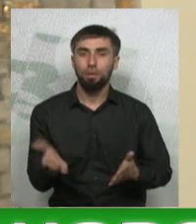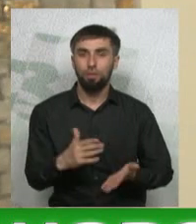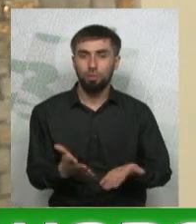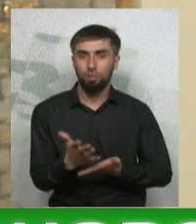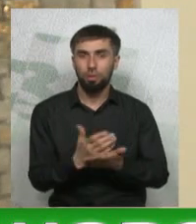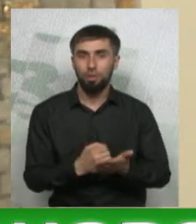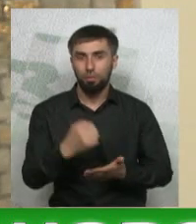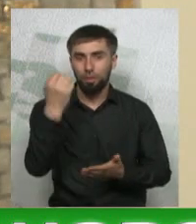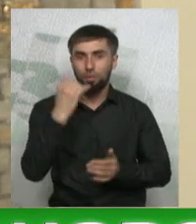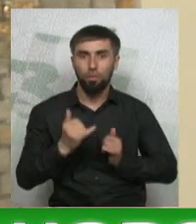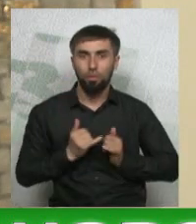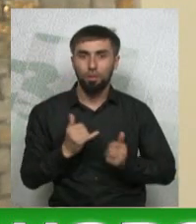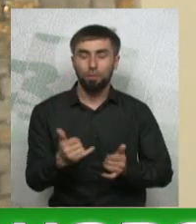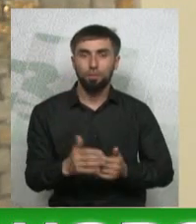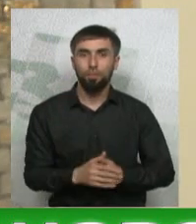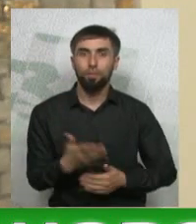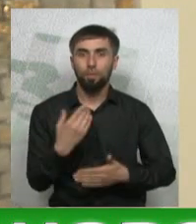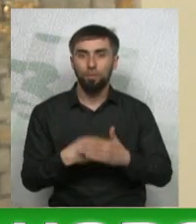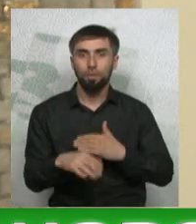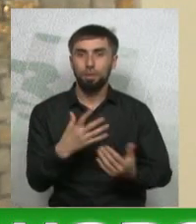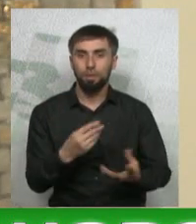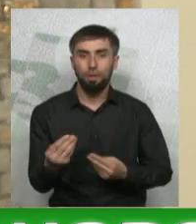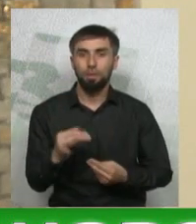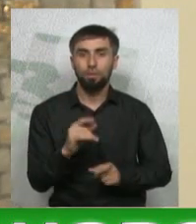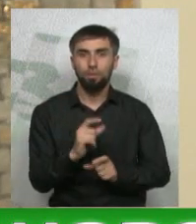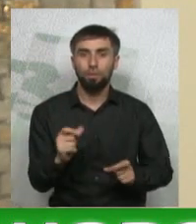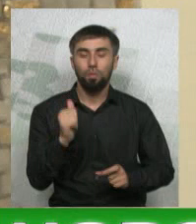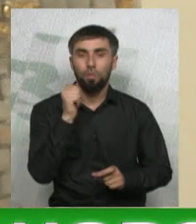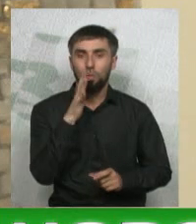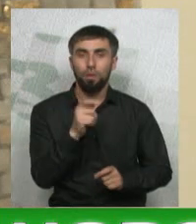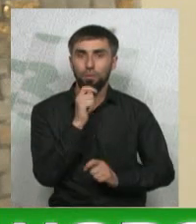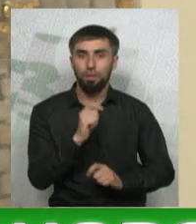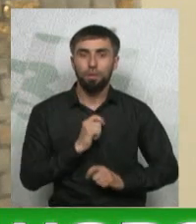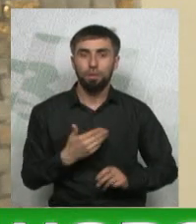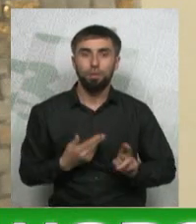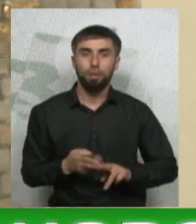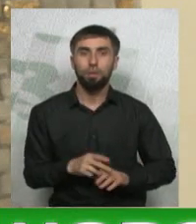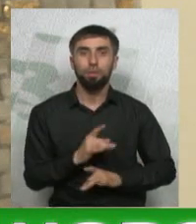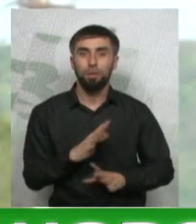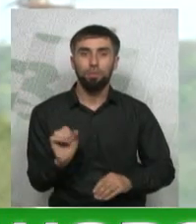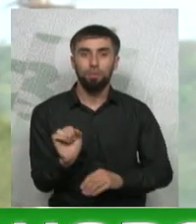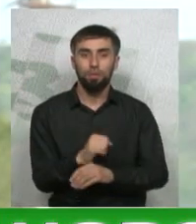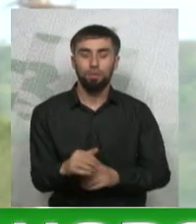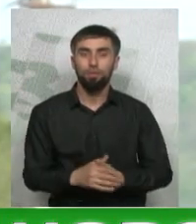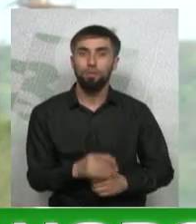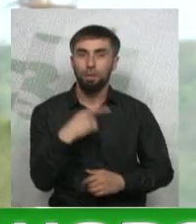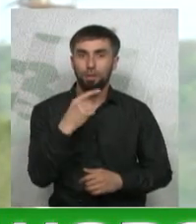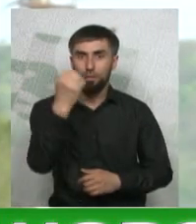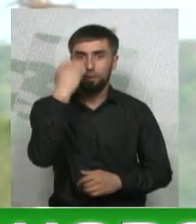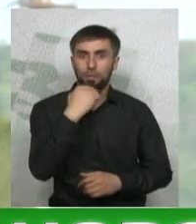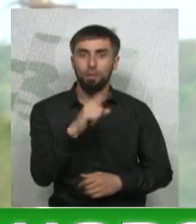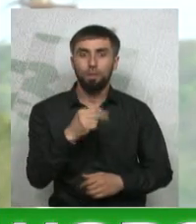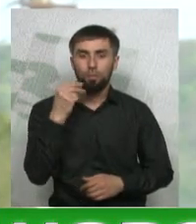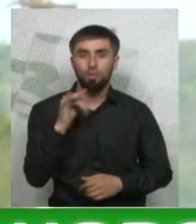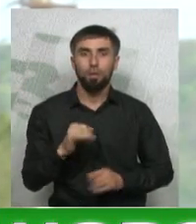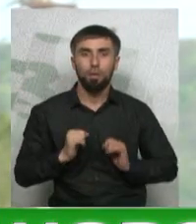в памяти уважение к ушедшим дням и людям, которые подарили нам этот праздник победы. Сказать спасибо за